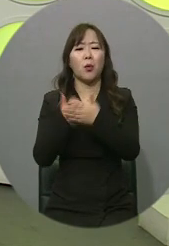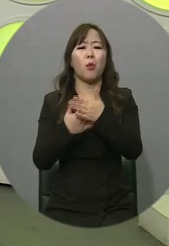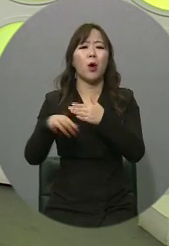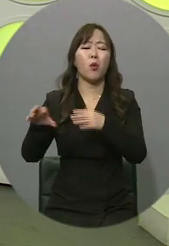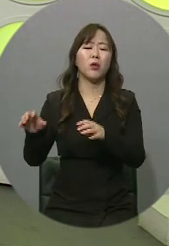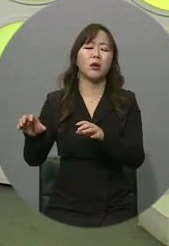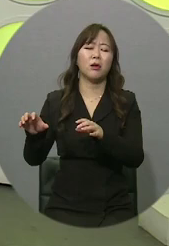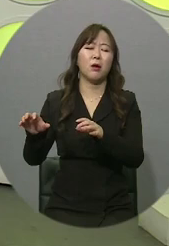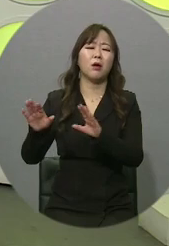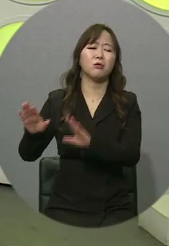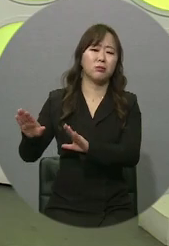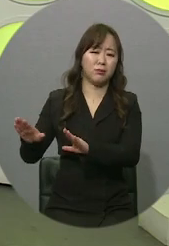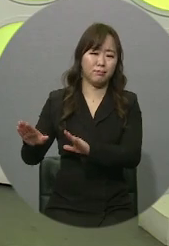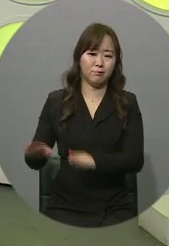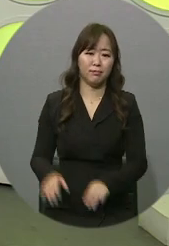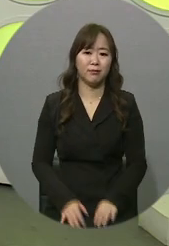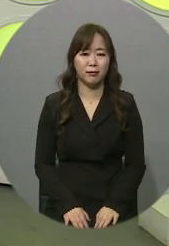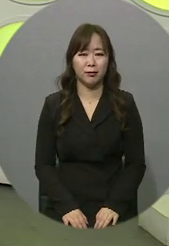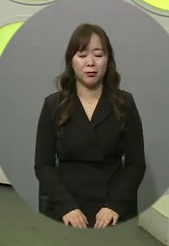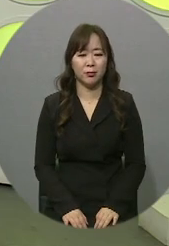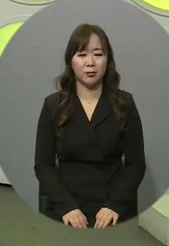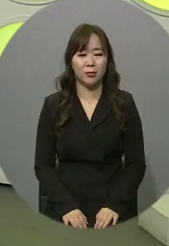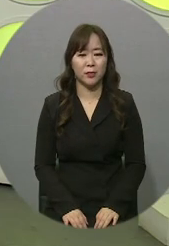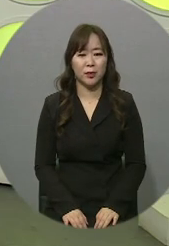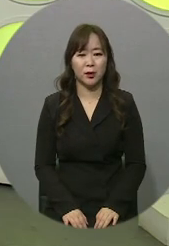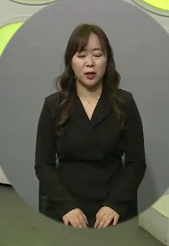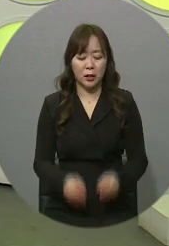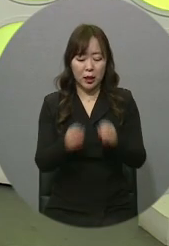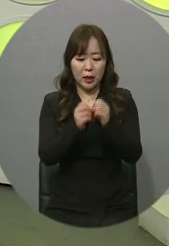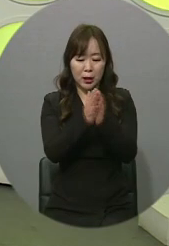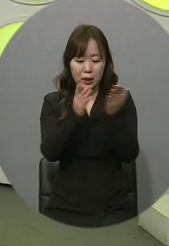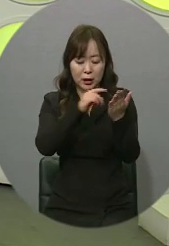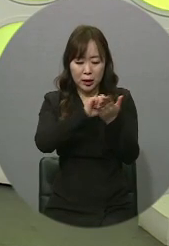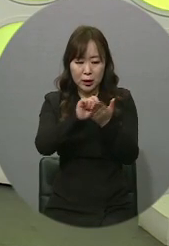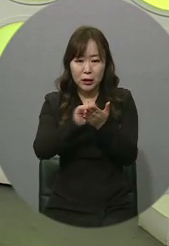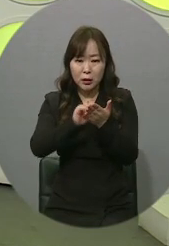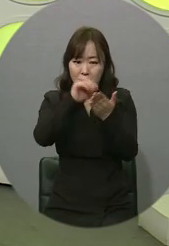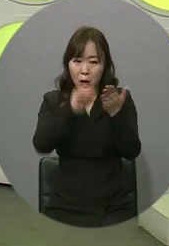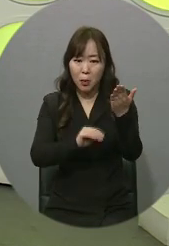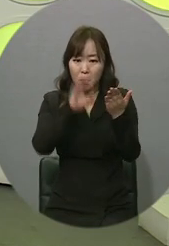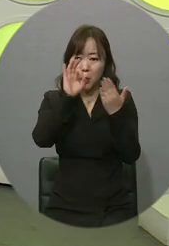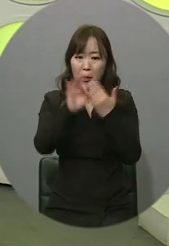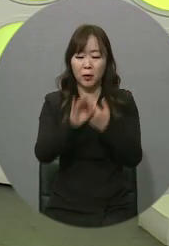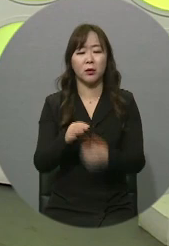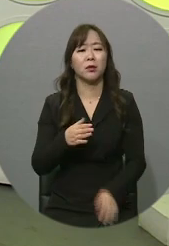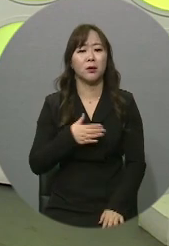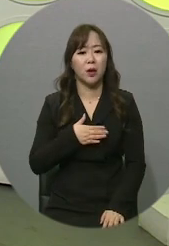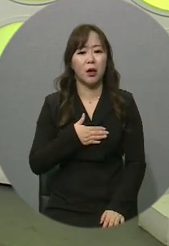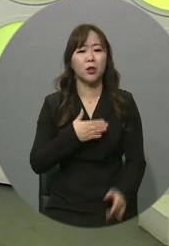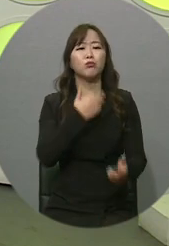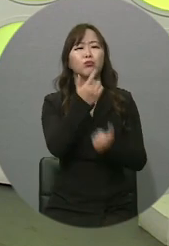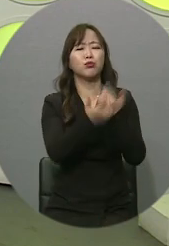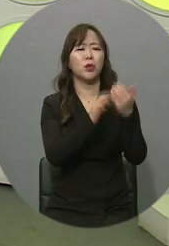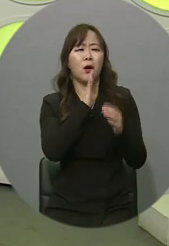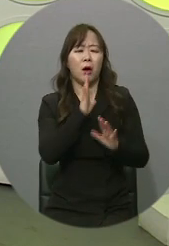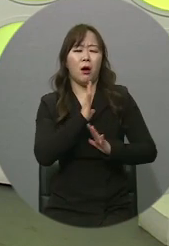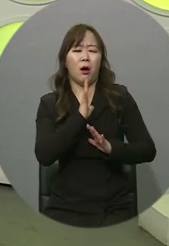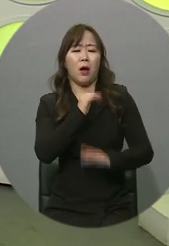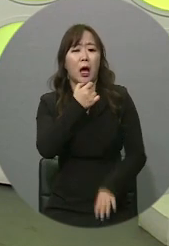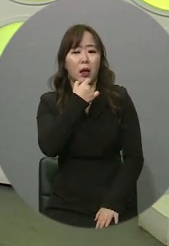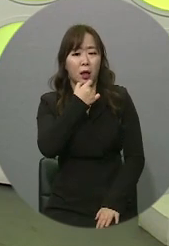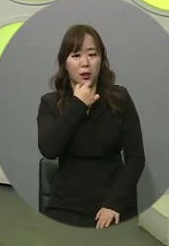고아원에 맡겼던 겁니다. 그리고 그 일기장에 이렇게 적혀 있었어요. 나는 불이 너무 무섭고